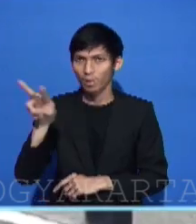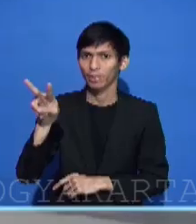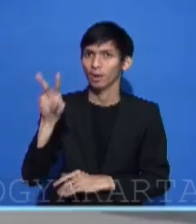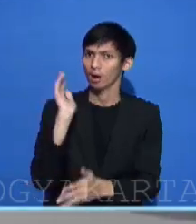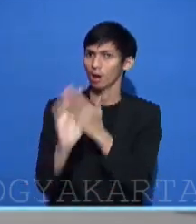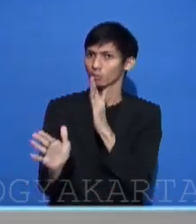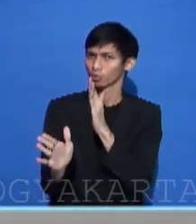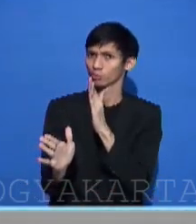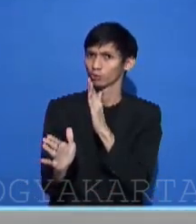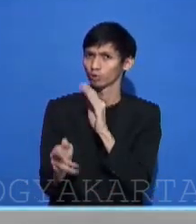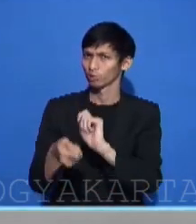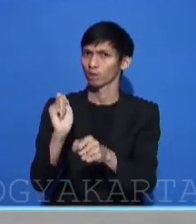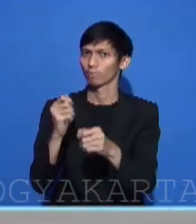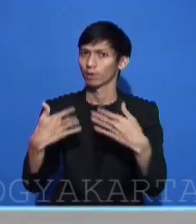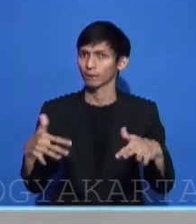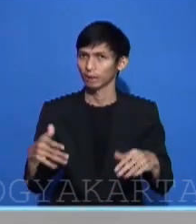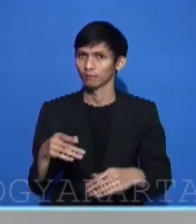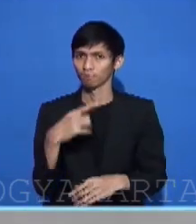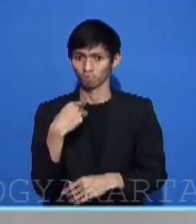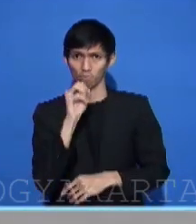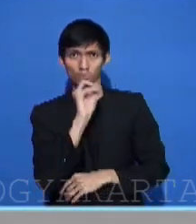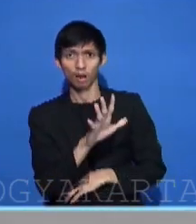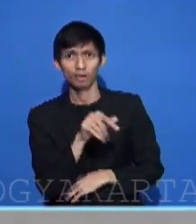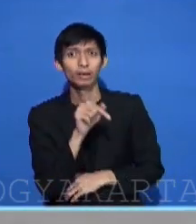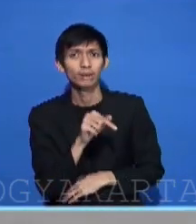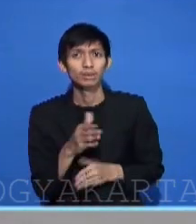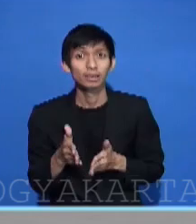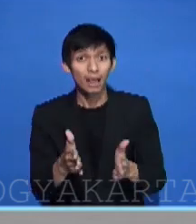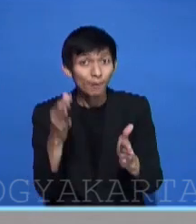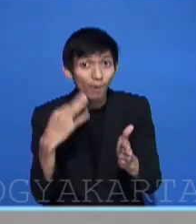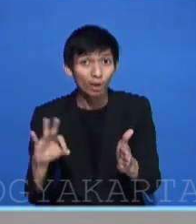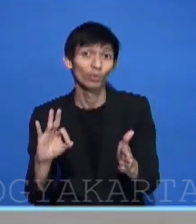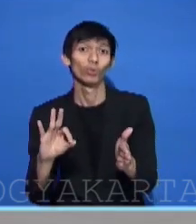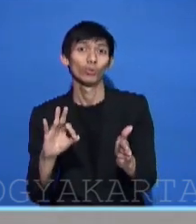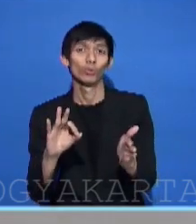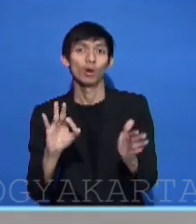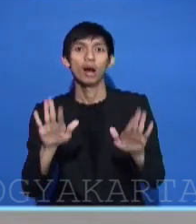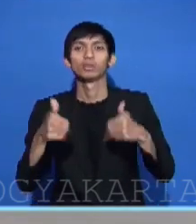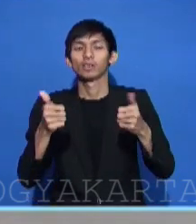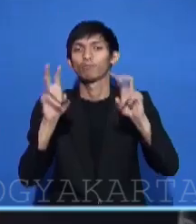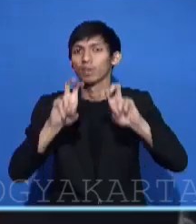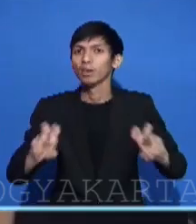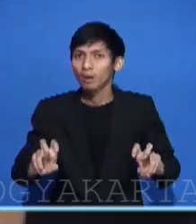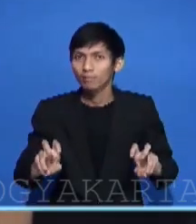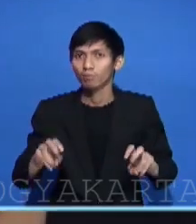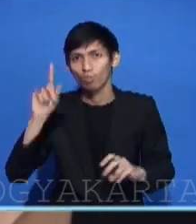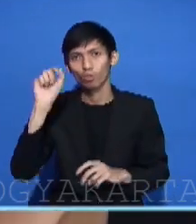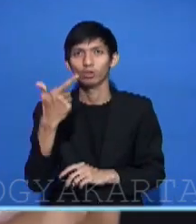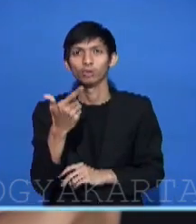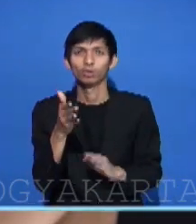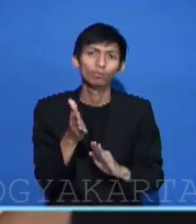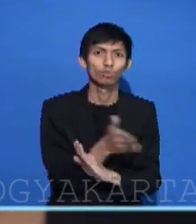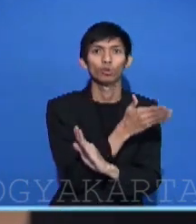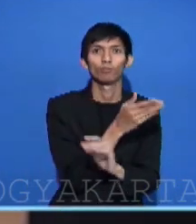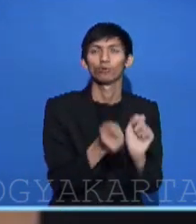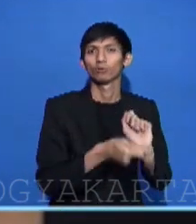praktek rute baru menjelaskan penggunaan rute baru tersebut merupakan riset dari Korlantas Polri yang sebelumnya telah diujicobakan